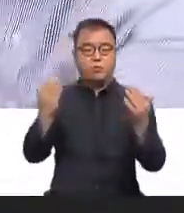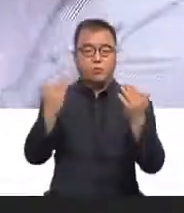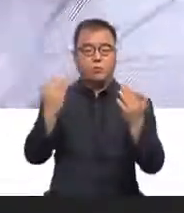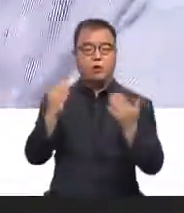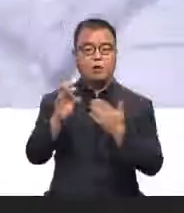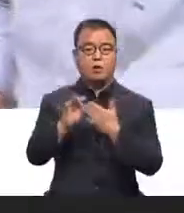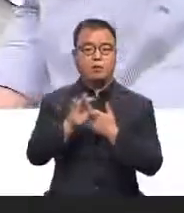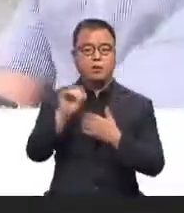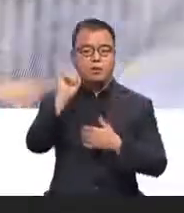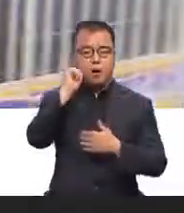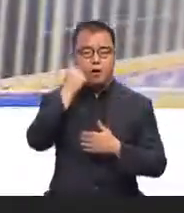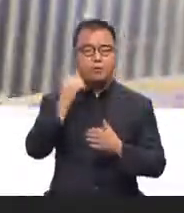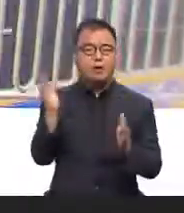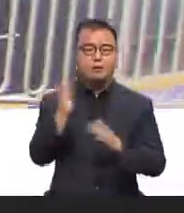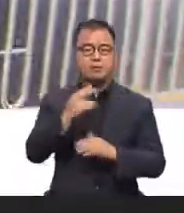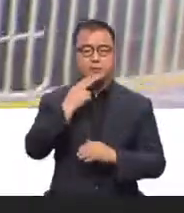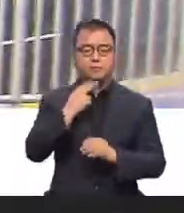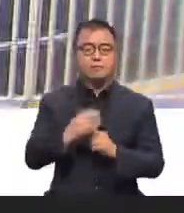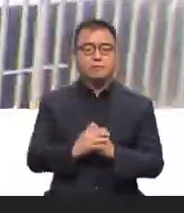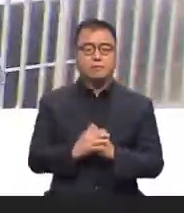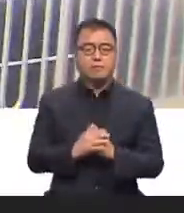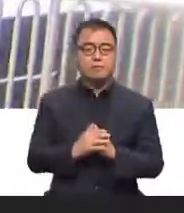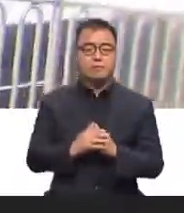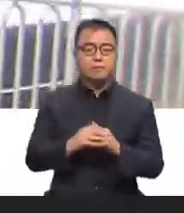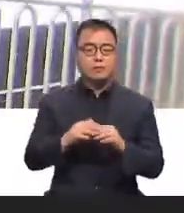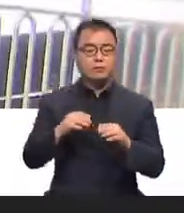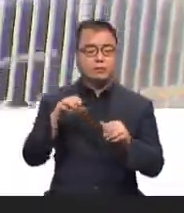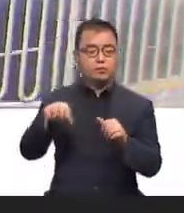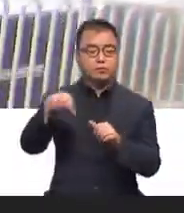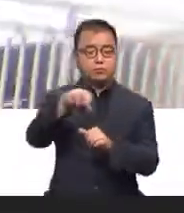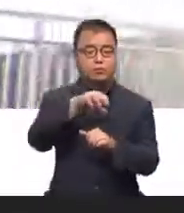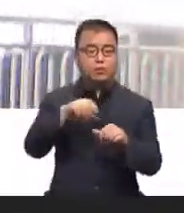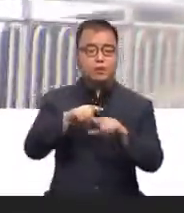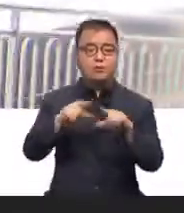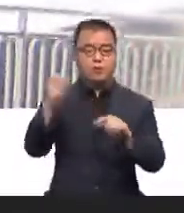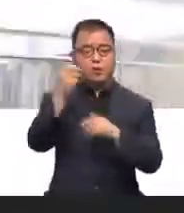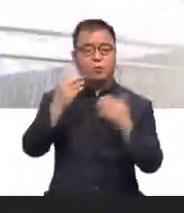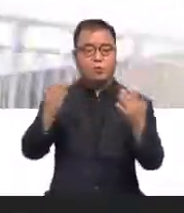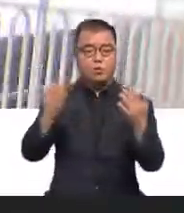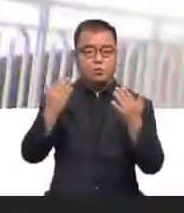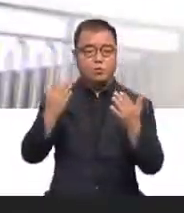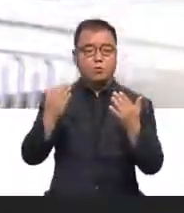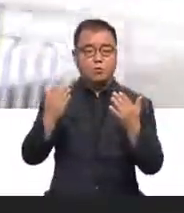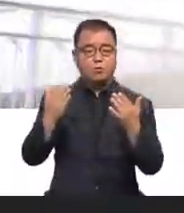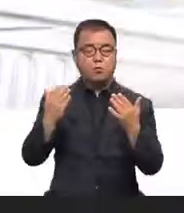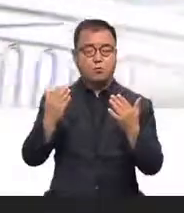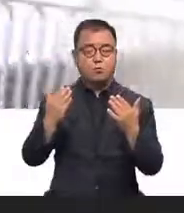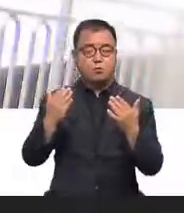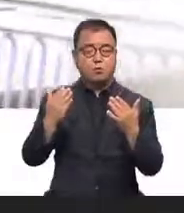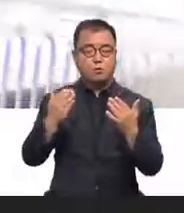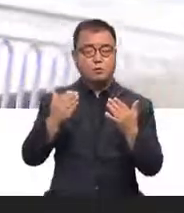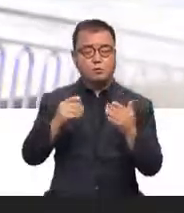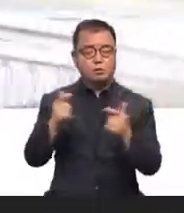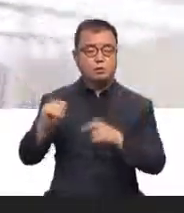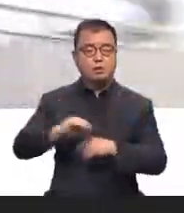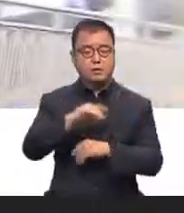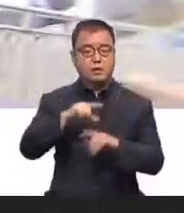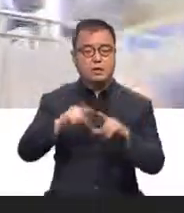어려워요. 학생이 없어서. 주변 일반고가 저희가 일반고 되는 게 자사 일반고 되는 걸 굉장히 염려 많이